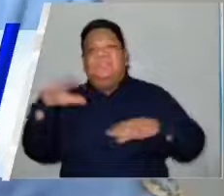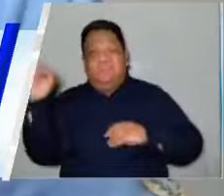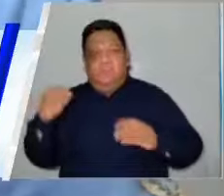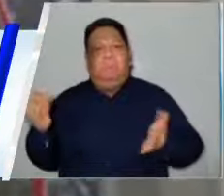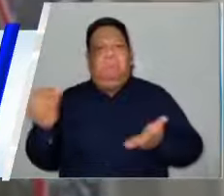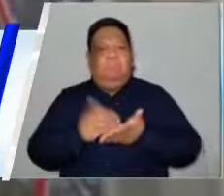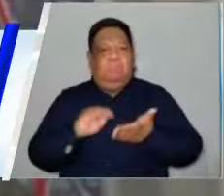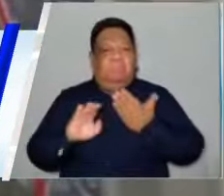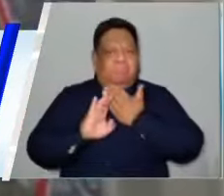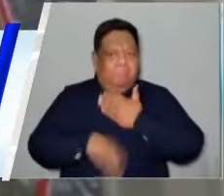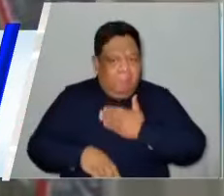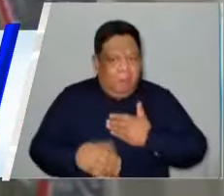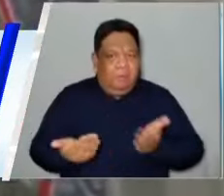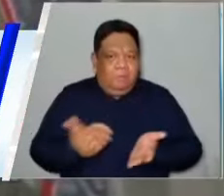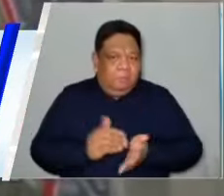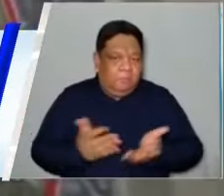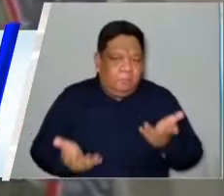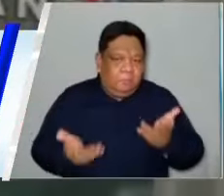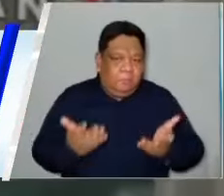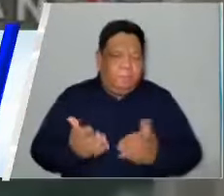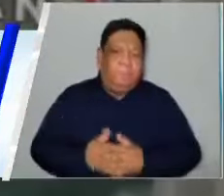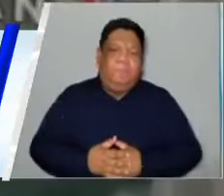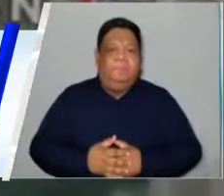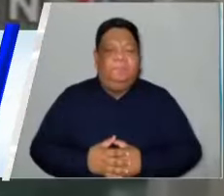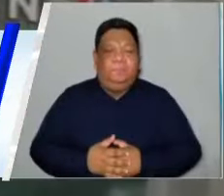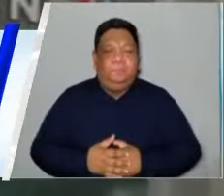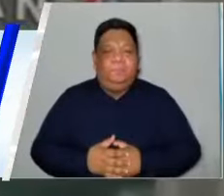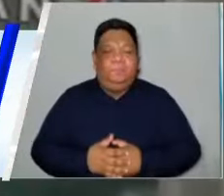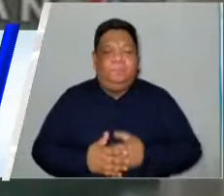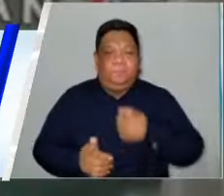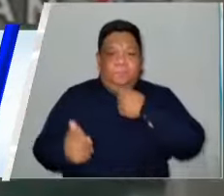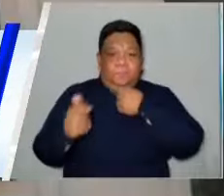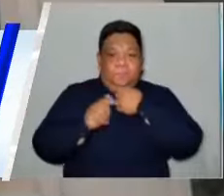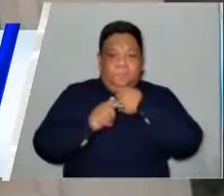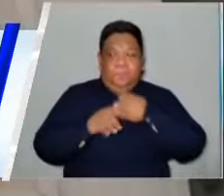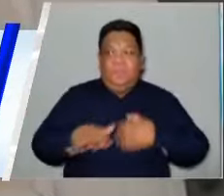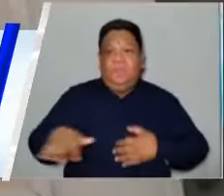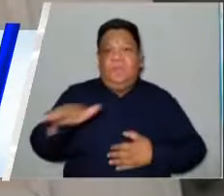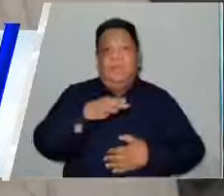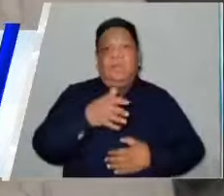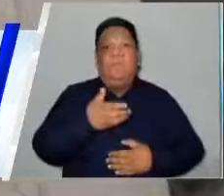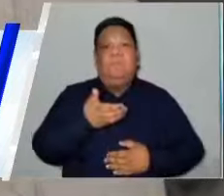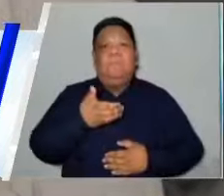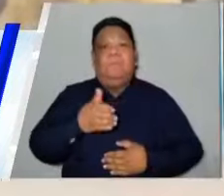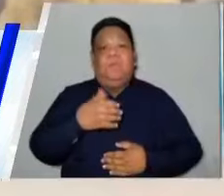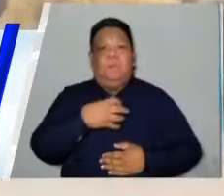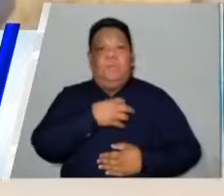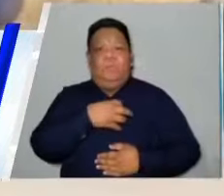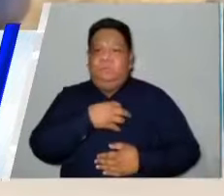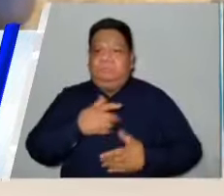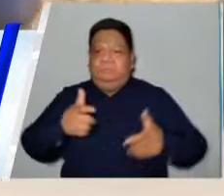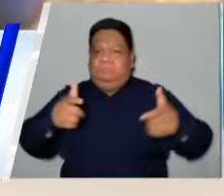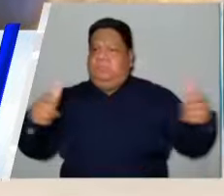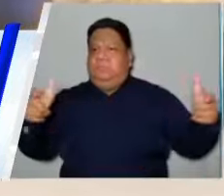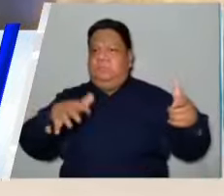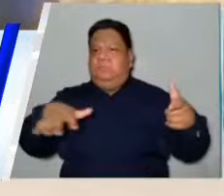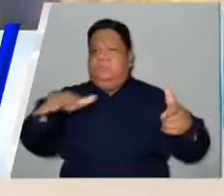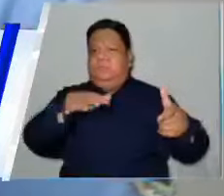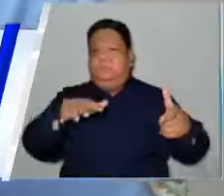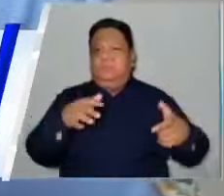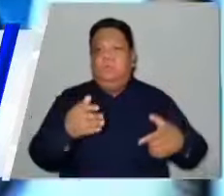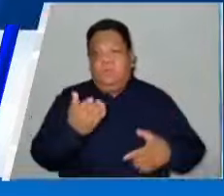dumadaling mag-drug racing. Malawak ang nasa sakupan ng Pasig Police Substation 8 at 15 pulis lamang sila kada